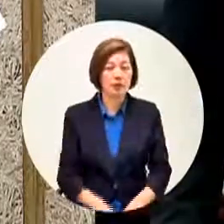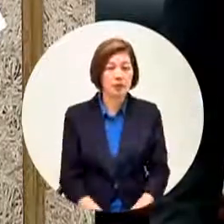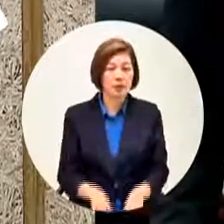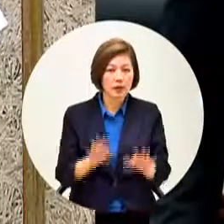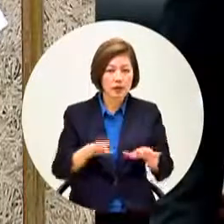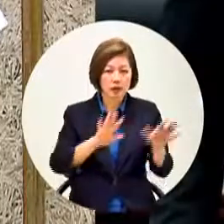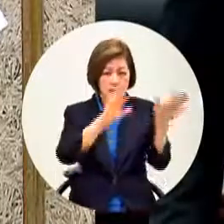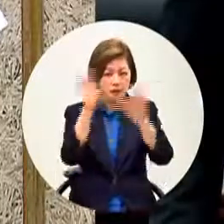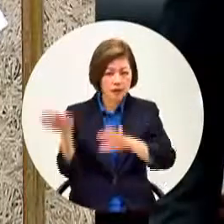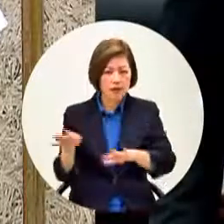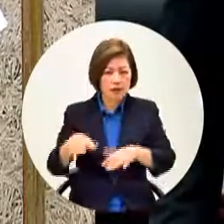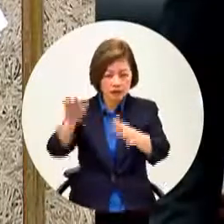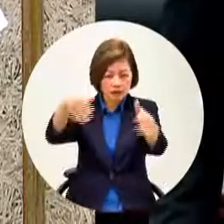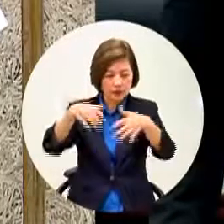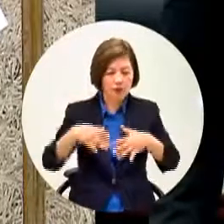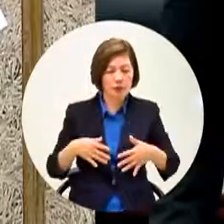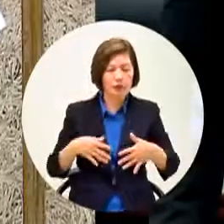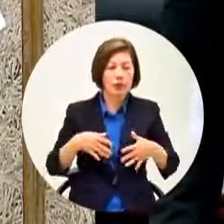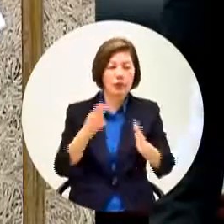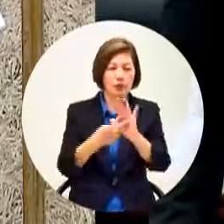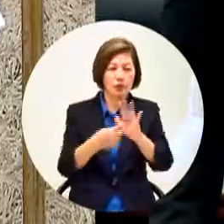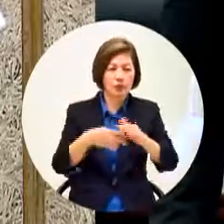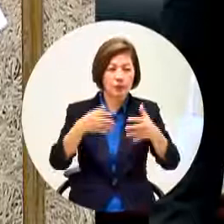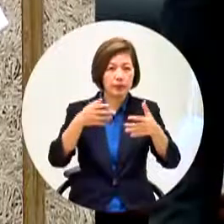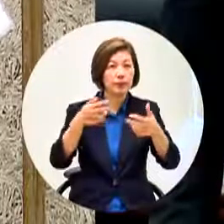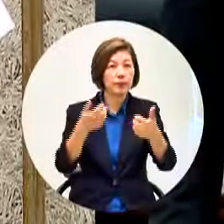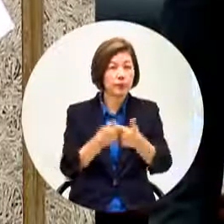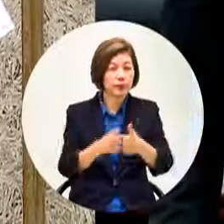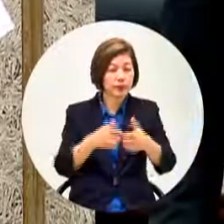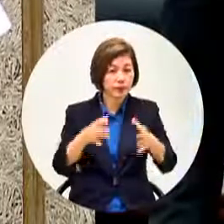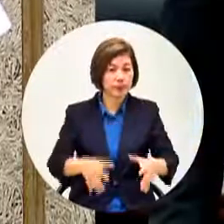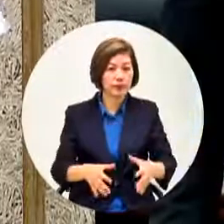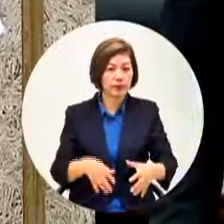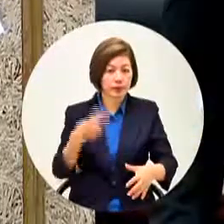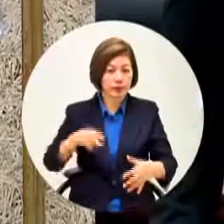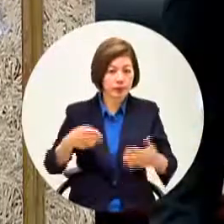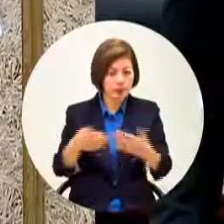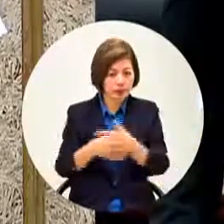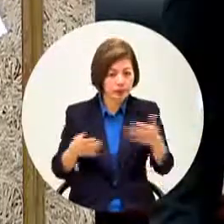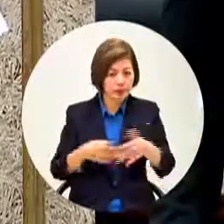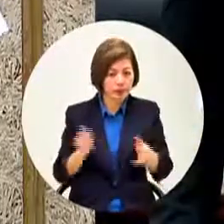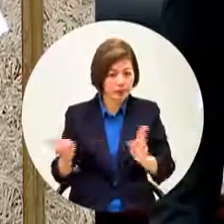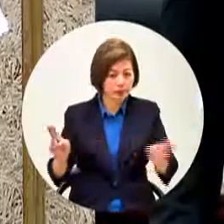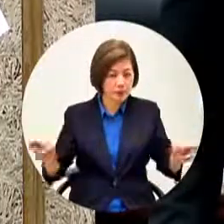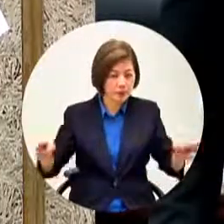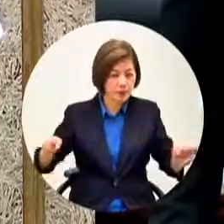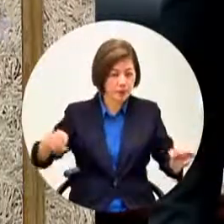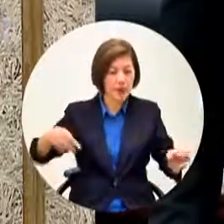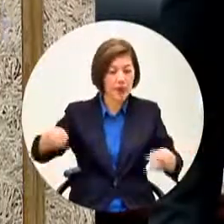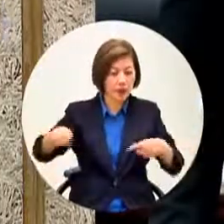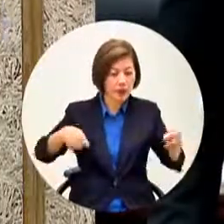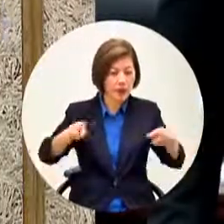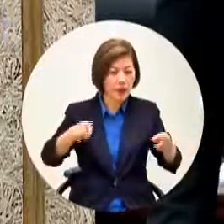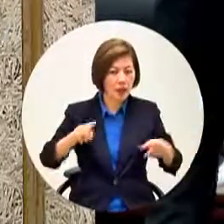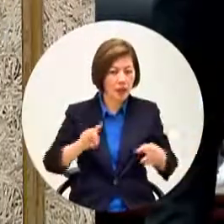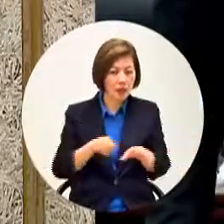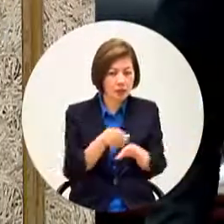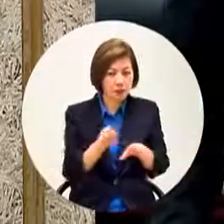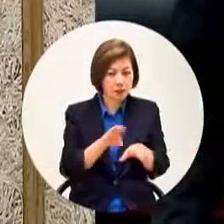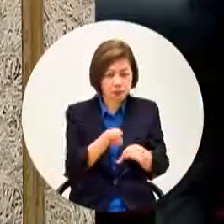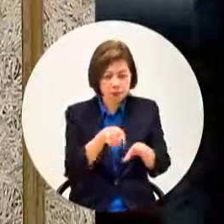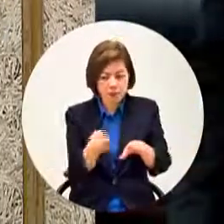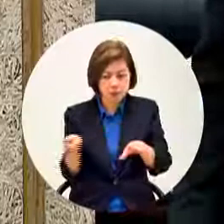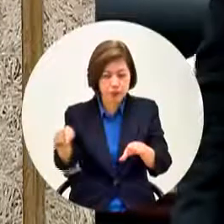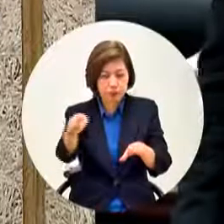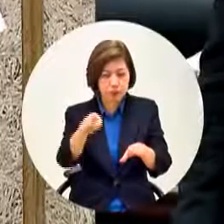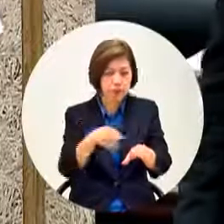个说明会。啊，未来可能阮会做一挂迄个交通上面的一些指引，去做一些局部性的改道。嘿，这有造成地